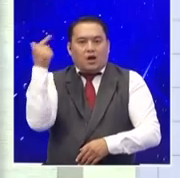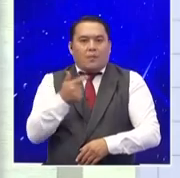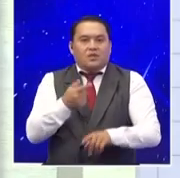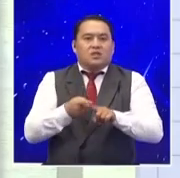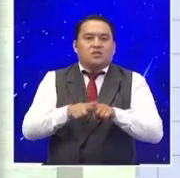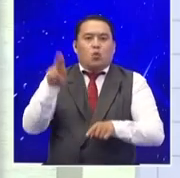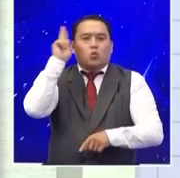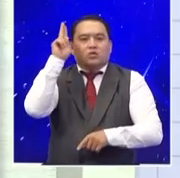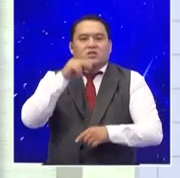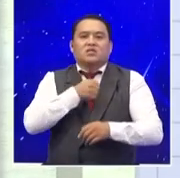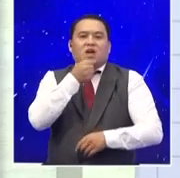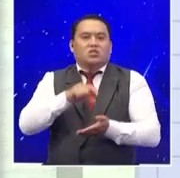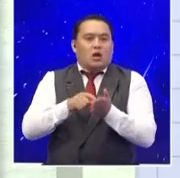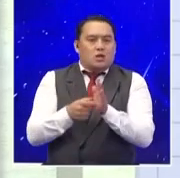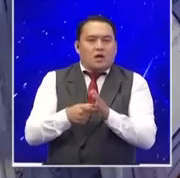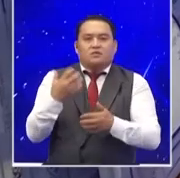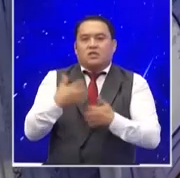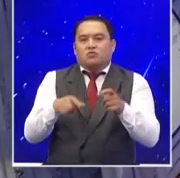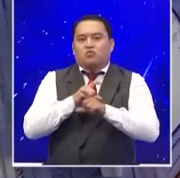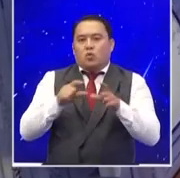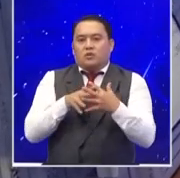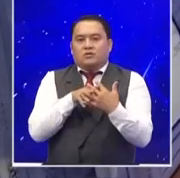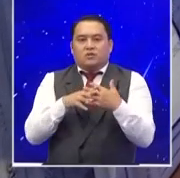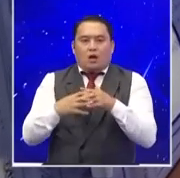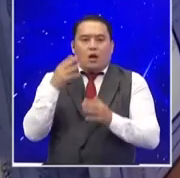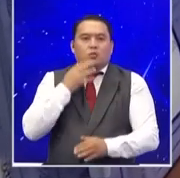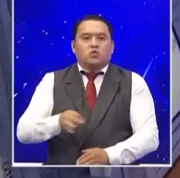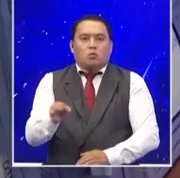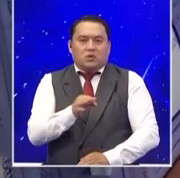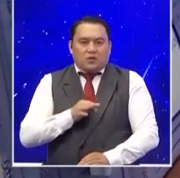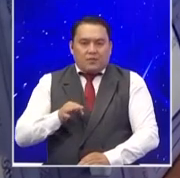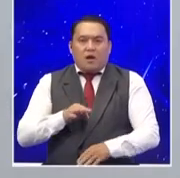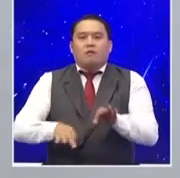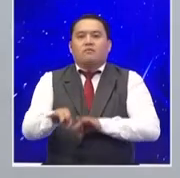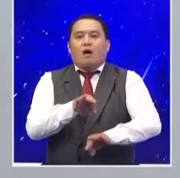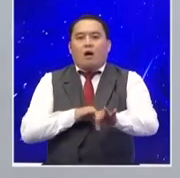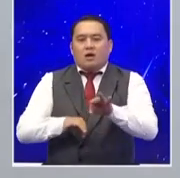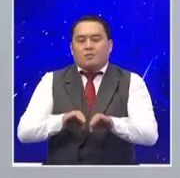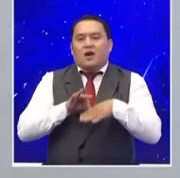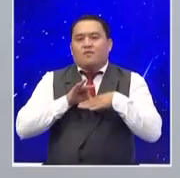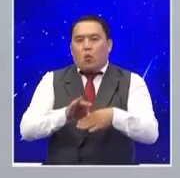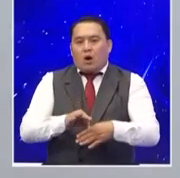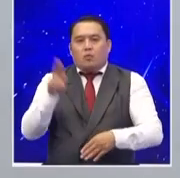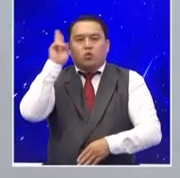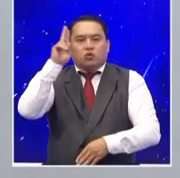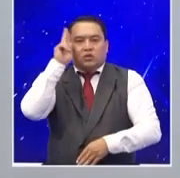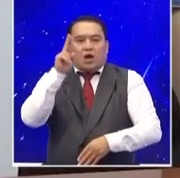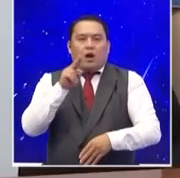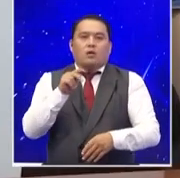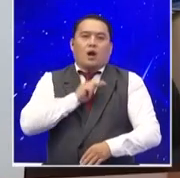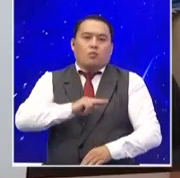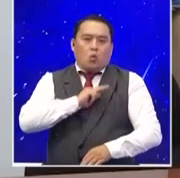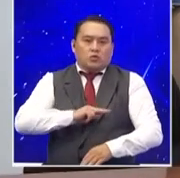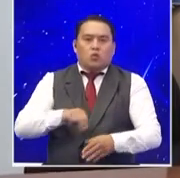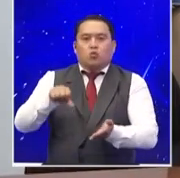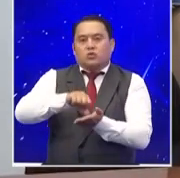грамотности учащихся старших классов средних школ сельской местности Алматинской области. В рамках проекта ведется дистанционная репетиторская работа